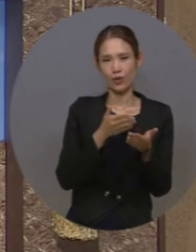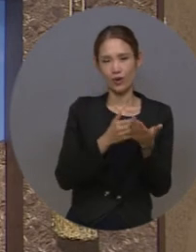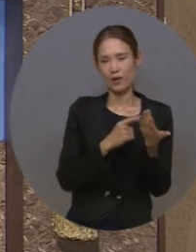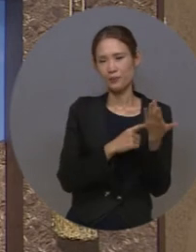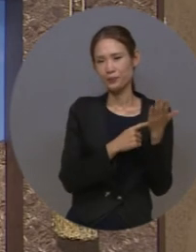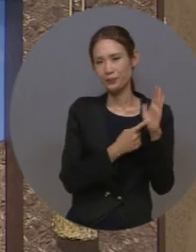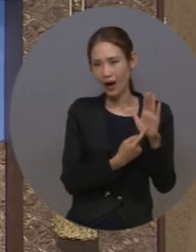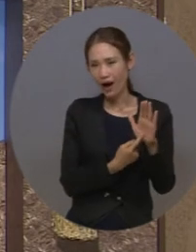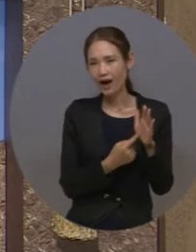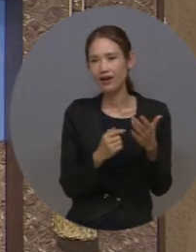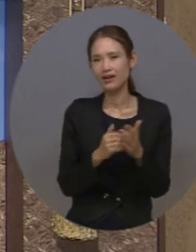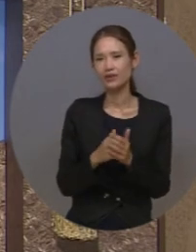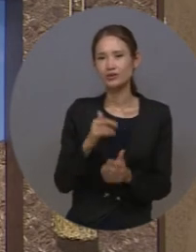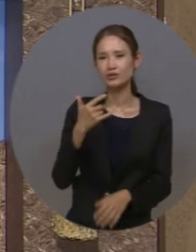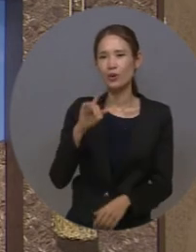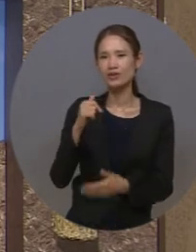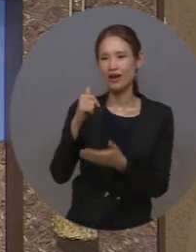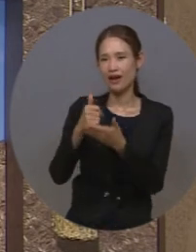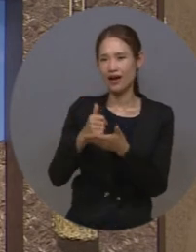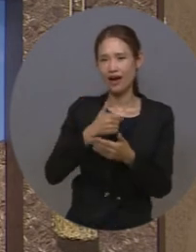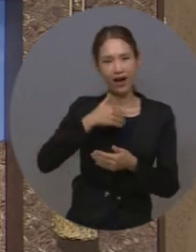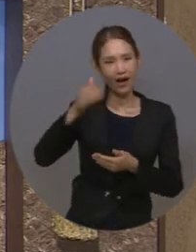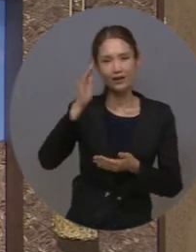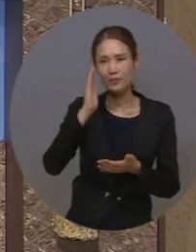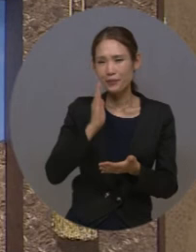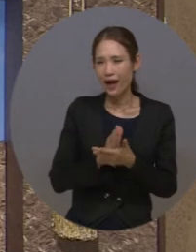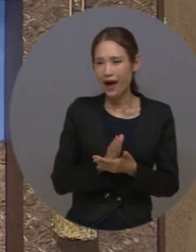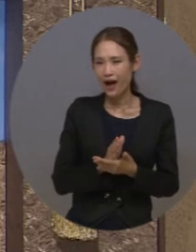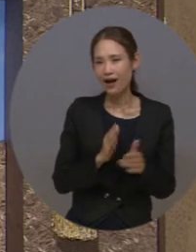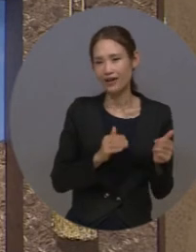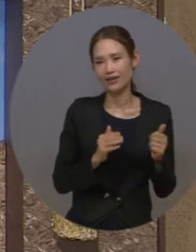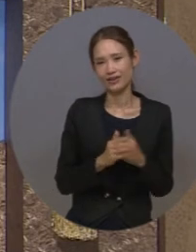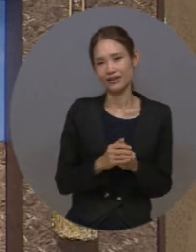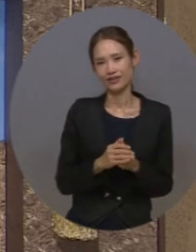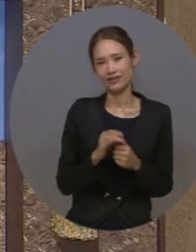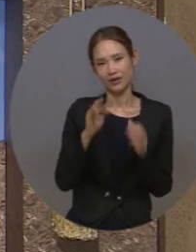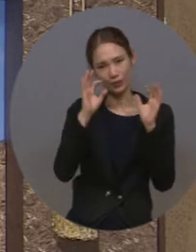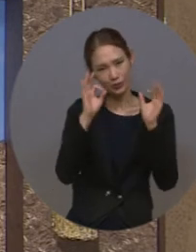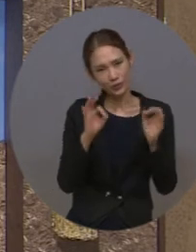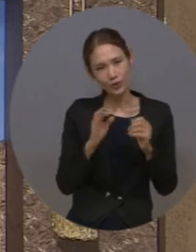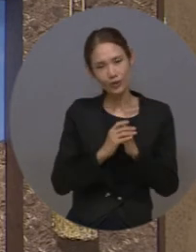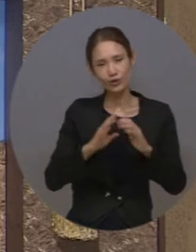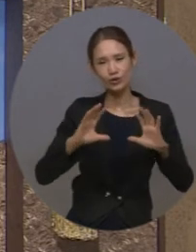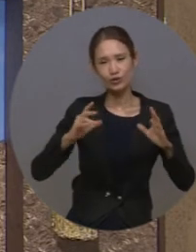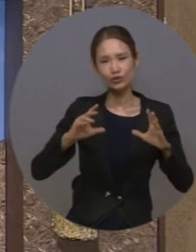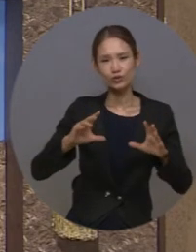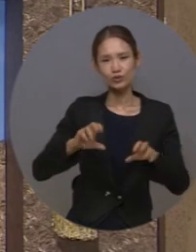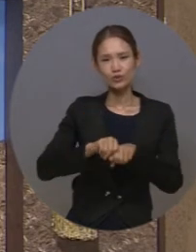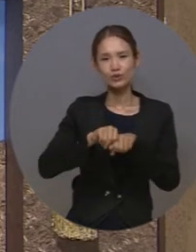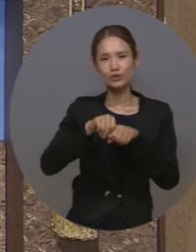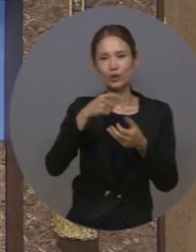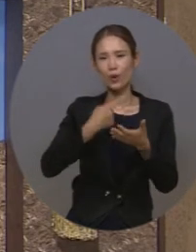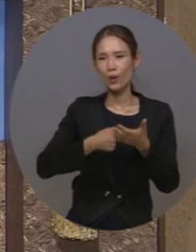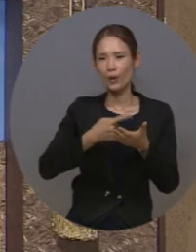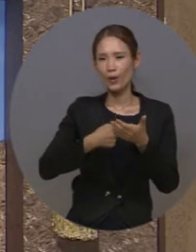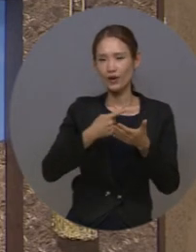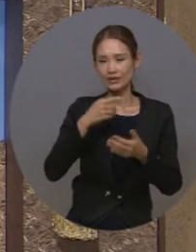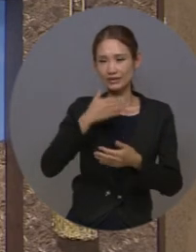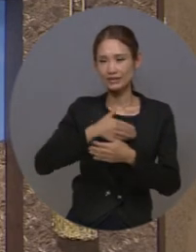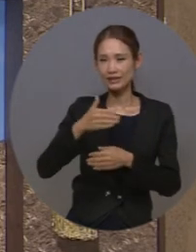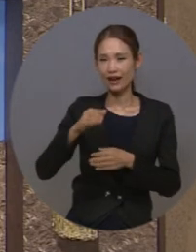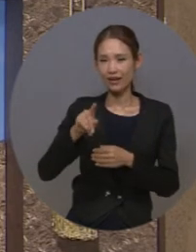지방 언론에 크게 났습니다. 동장님 가지 마세요. 그걸 보고 또 국무총리 암소